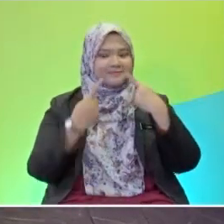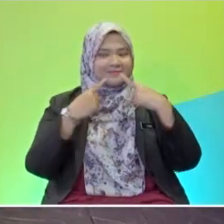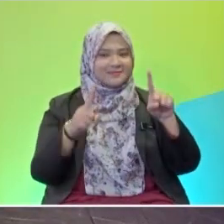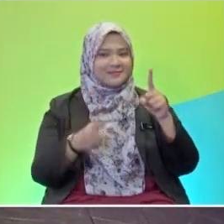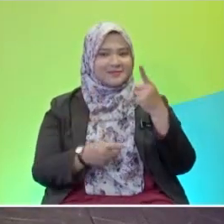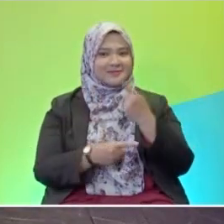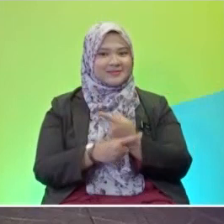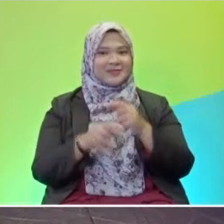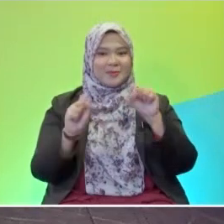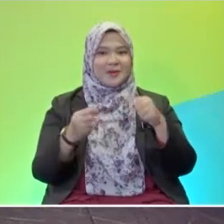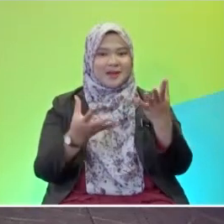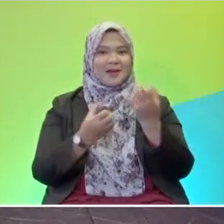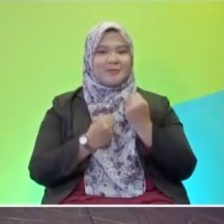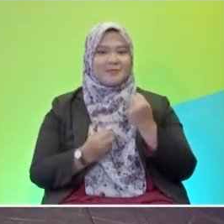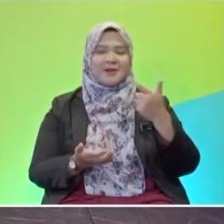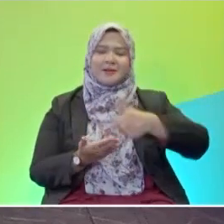satu lagi